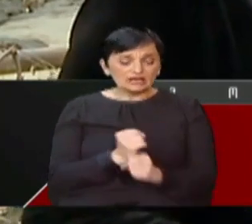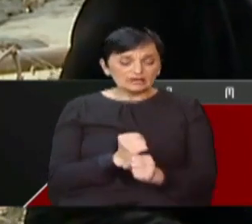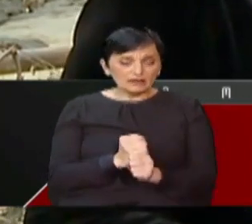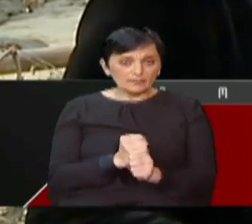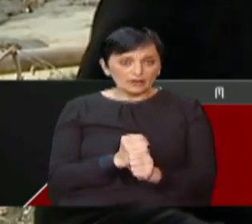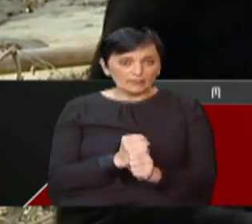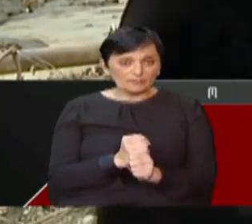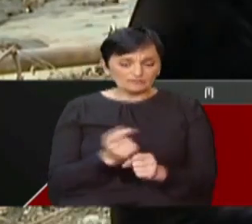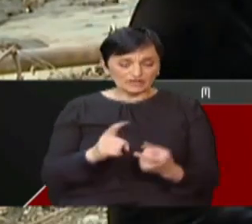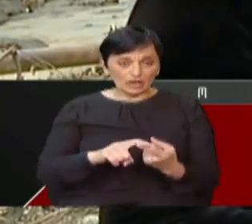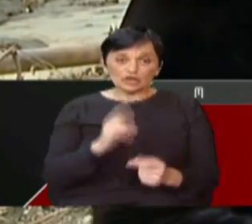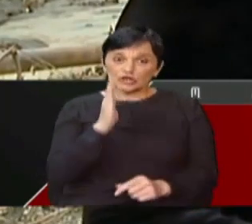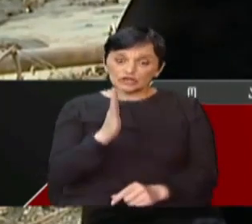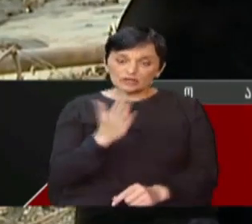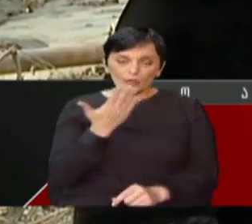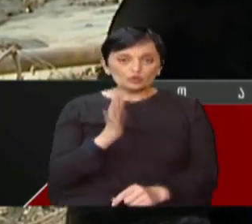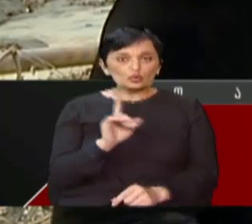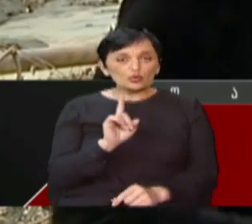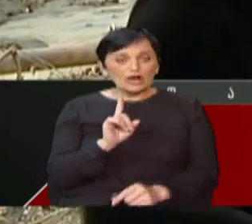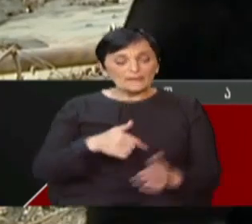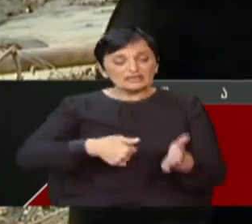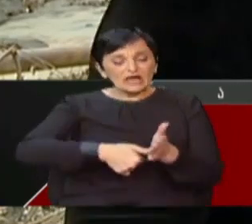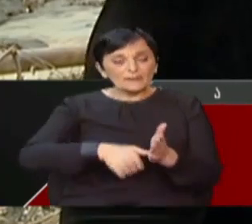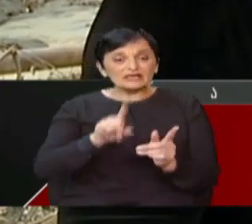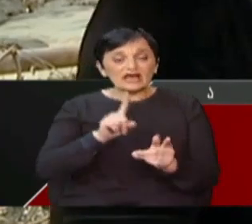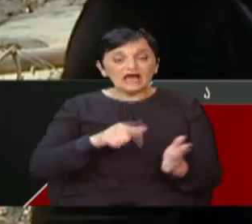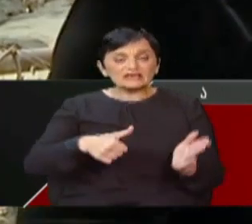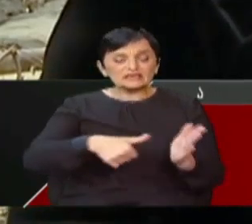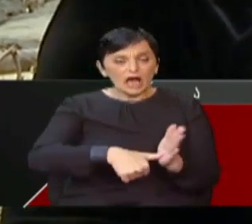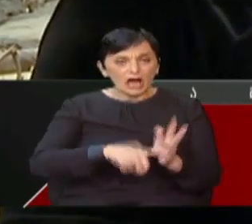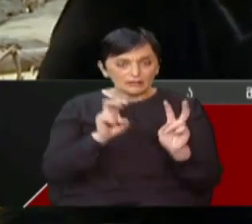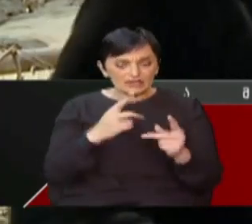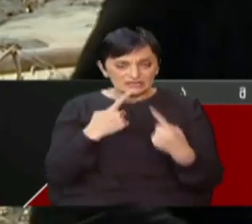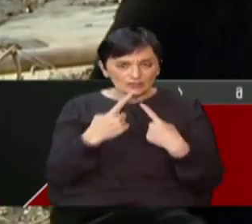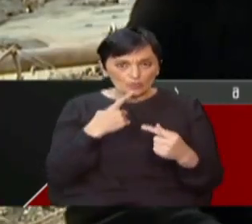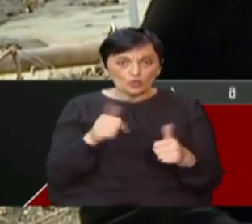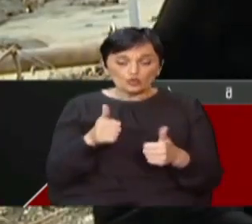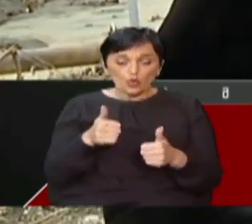და თუ იქნება რაიმე სახის დახმარება, რა დახმარებაზეა საუბარი, როგორ